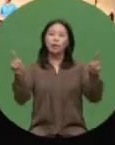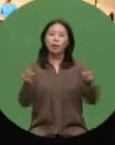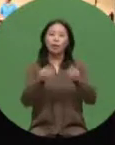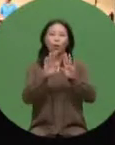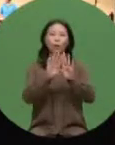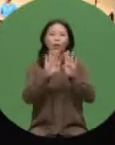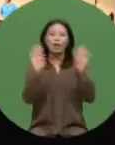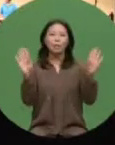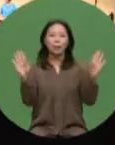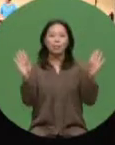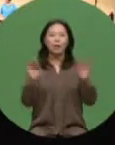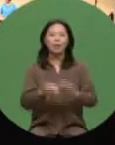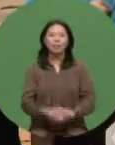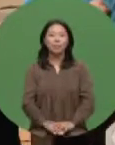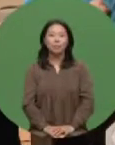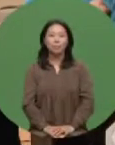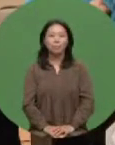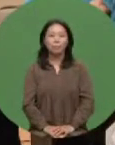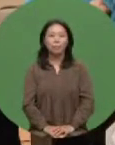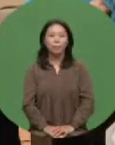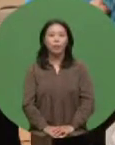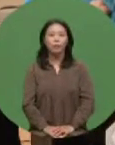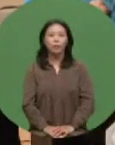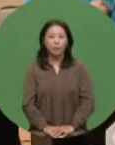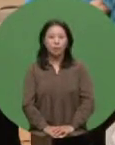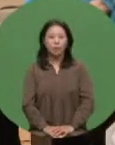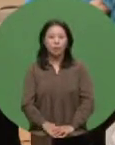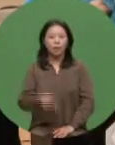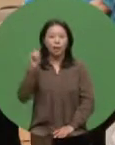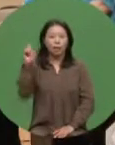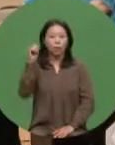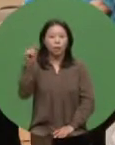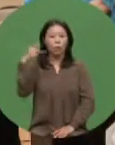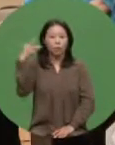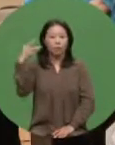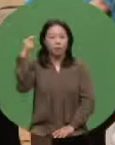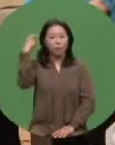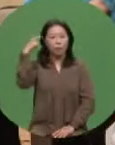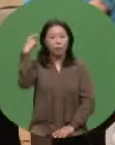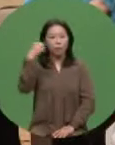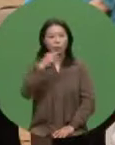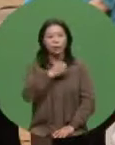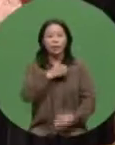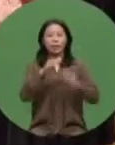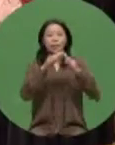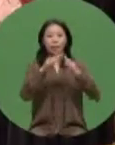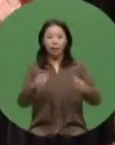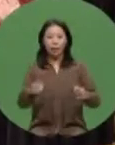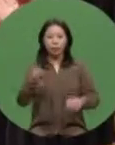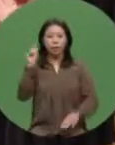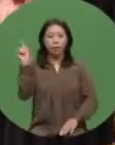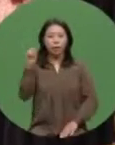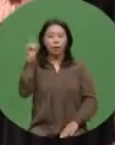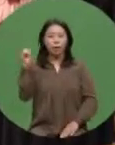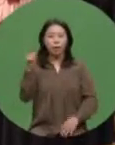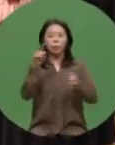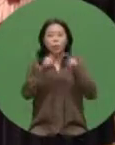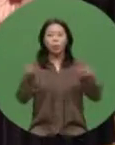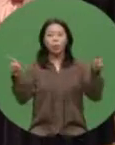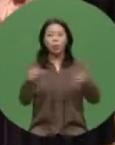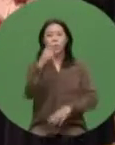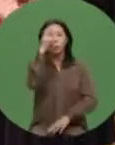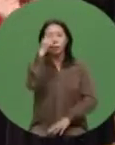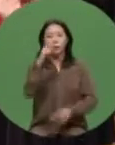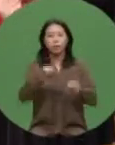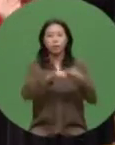。このコンサートは生駒市教育委員会と生駒音楽芸術